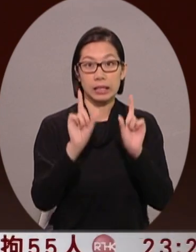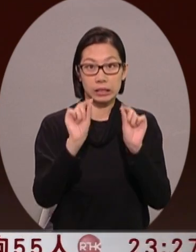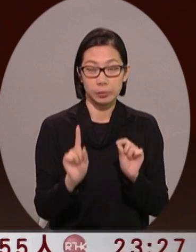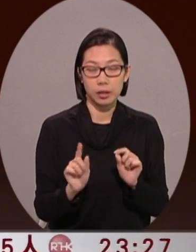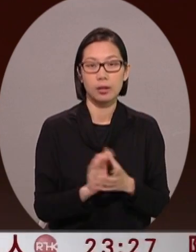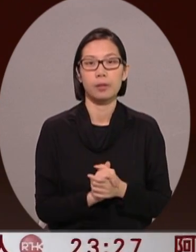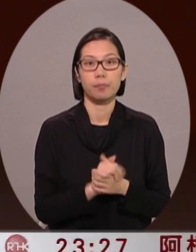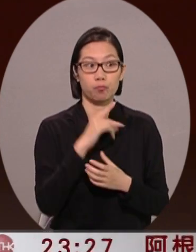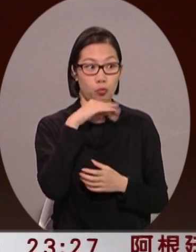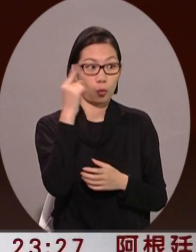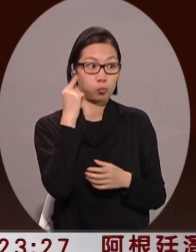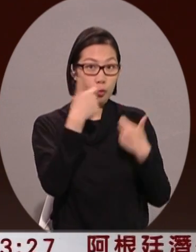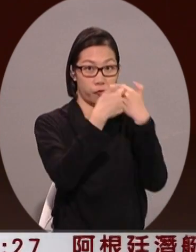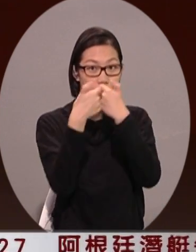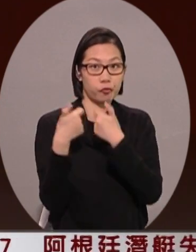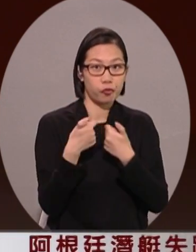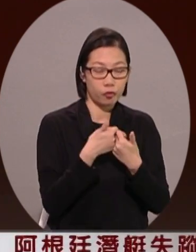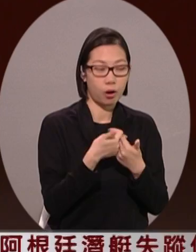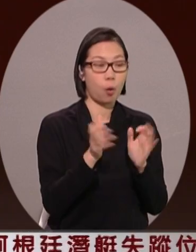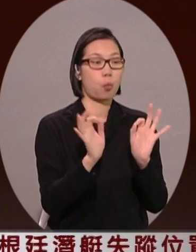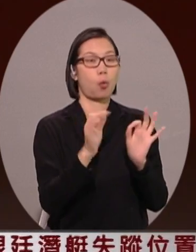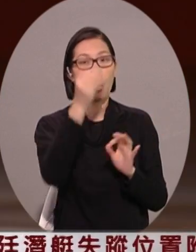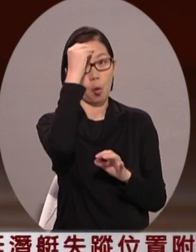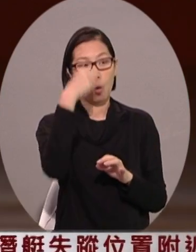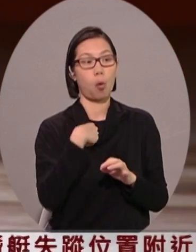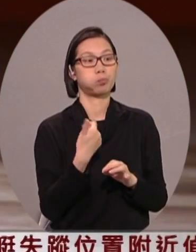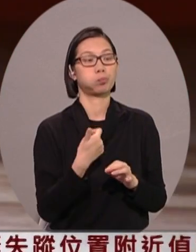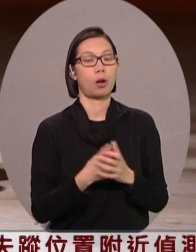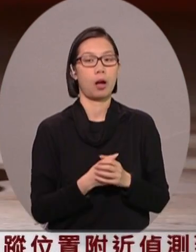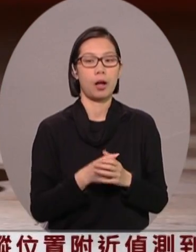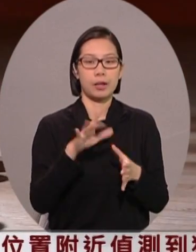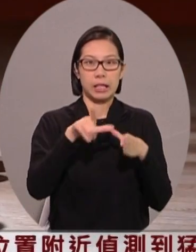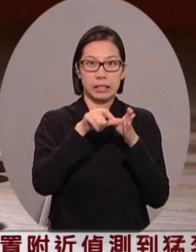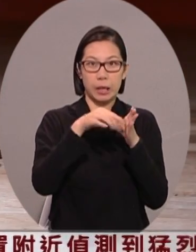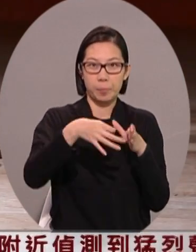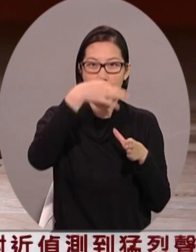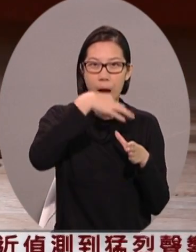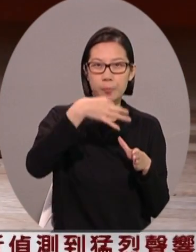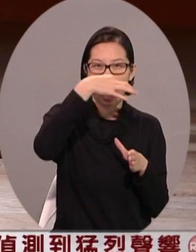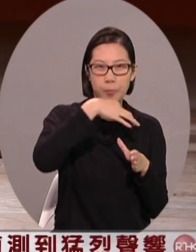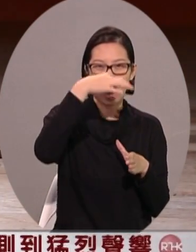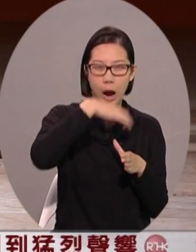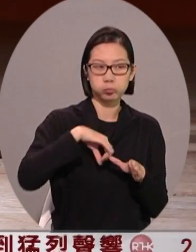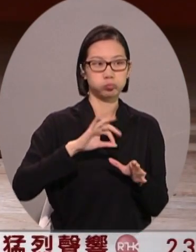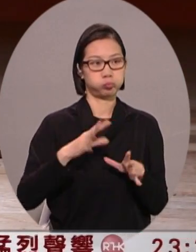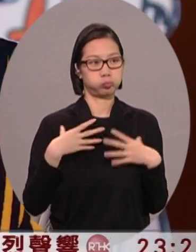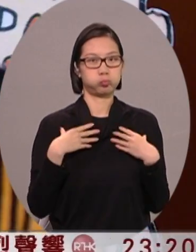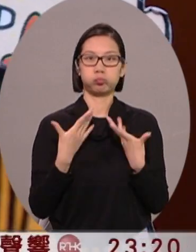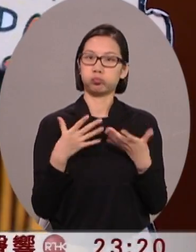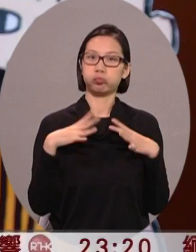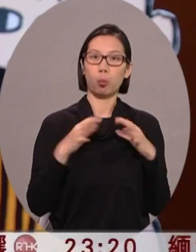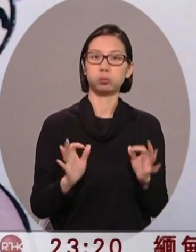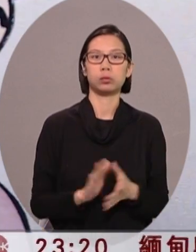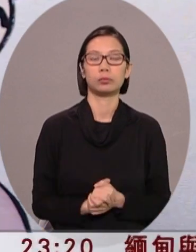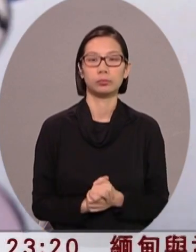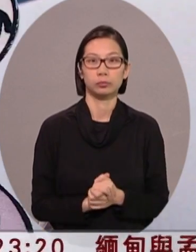是你们想娶老婆，得学我啦，然后当场食晒啲针，一啲事都冇。哇，